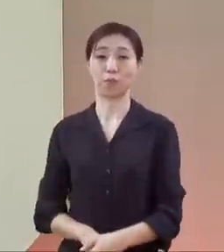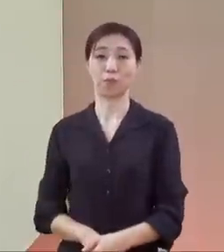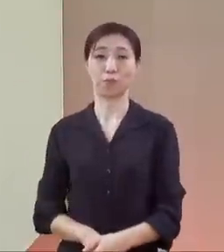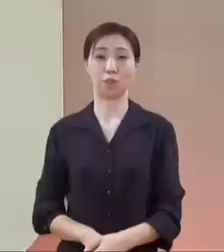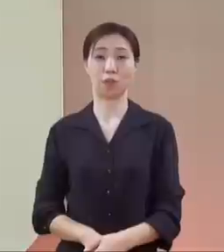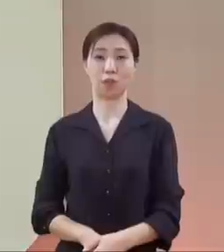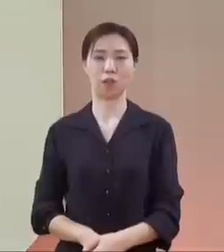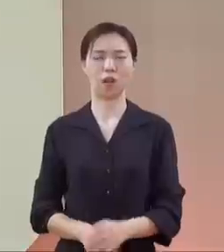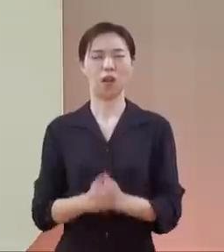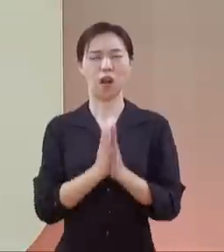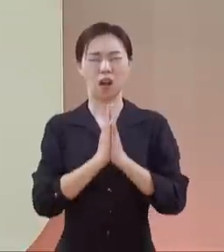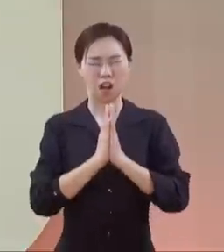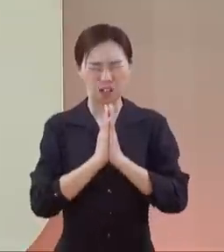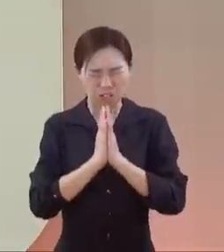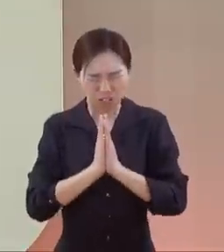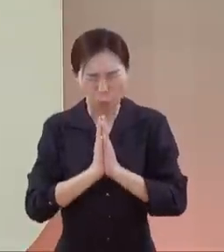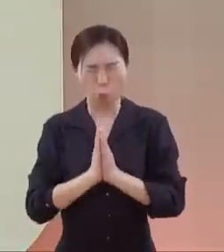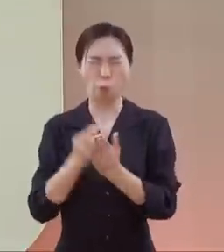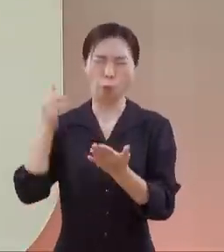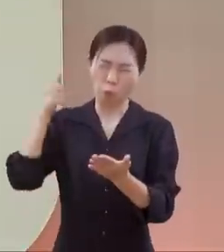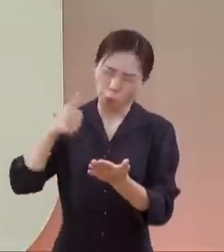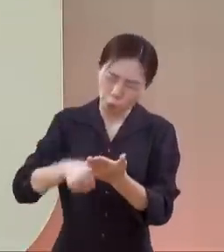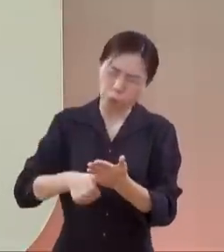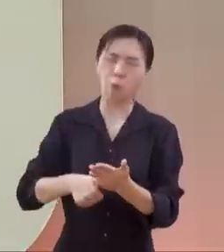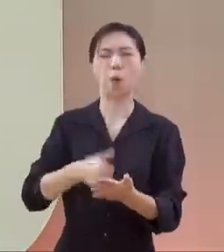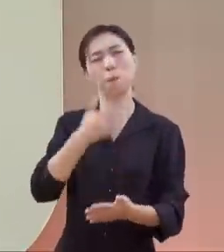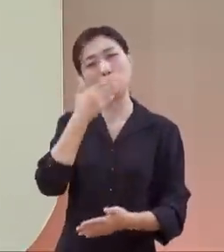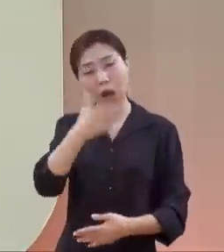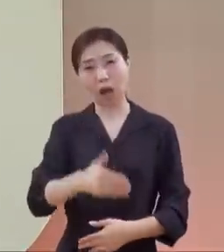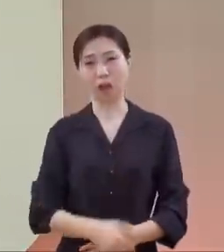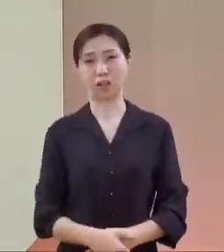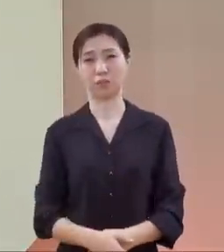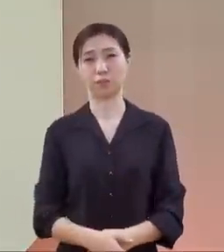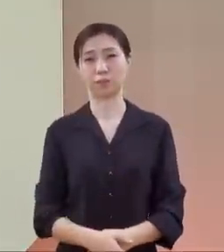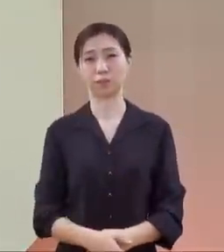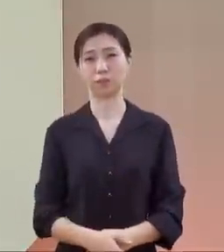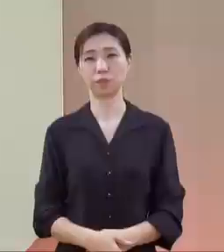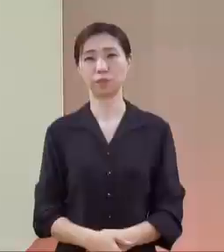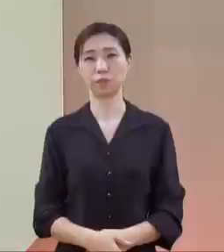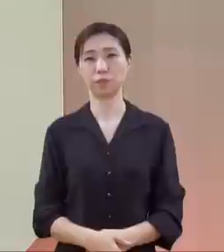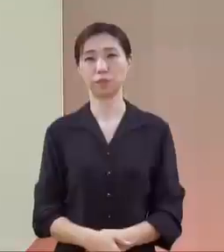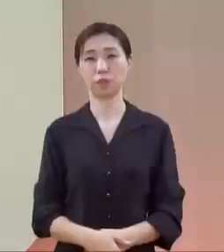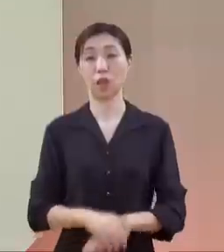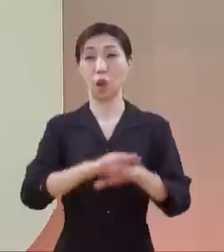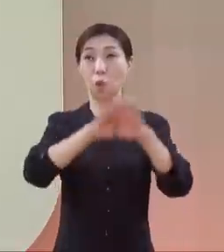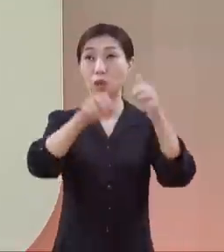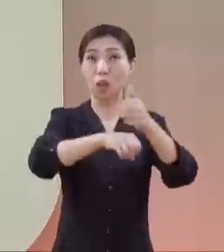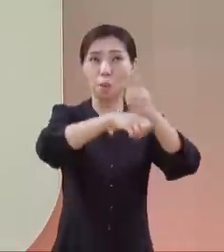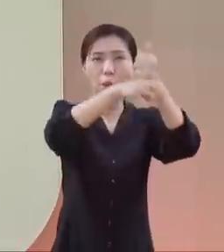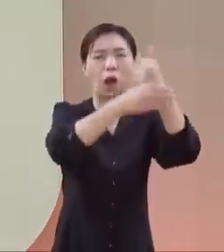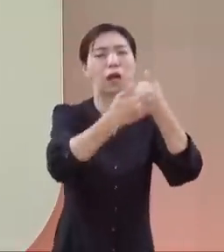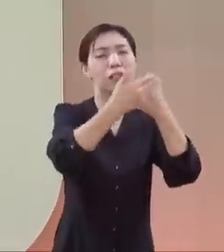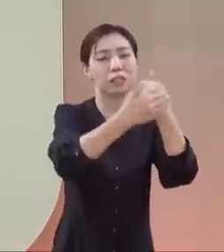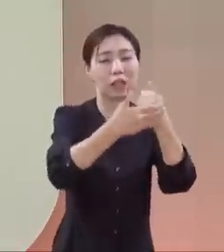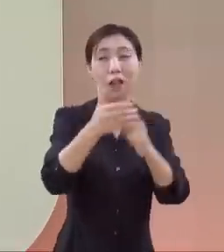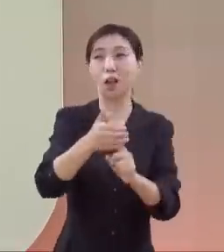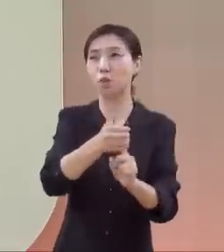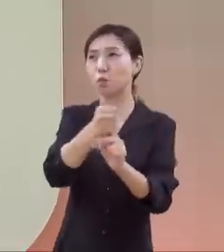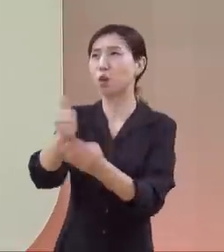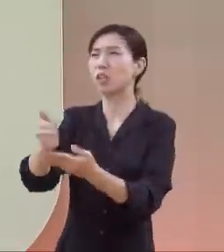그 부처님의 은혜와 관세음보살님의 은혜를 감사하게 여기면서 지금은 더욱